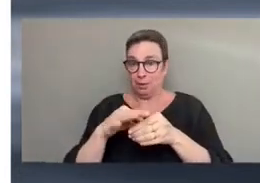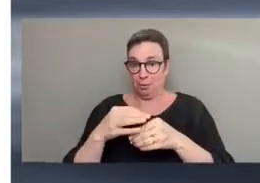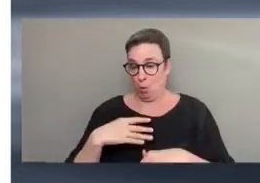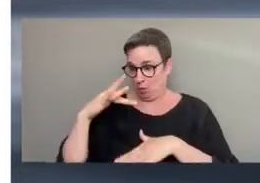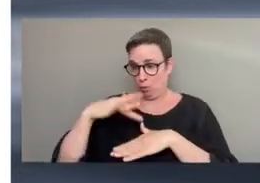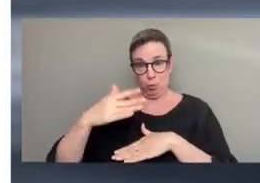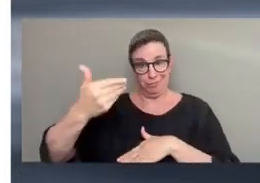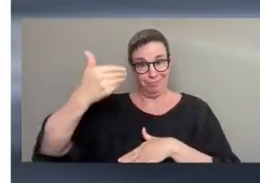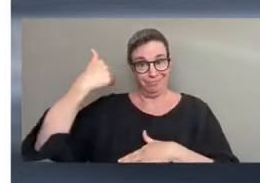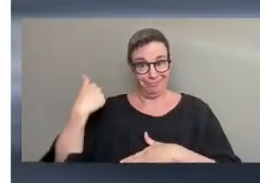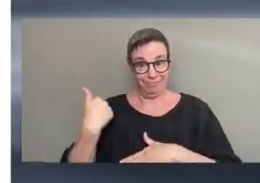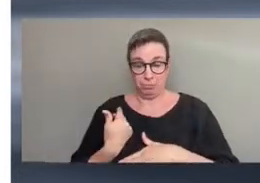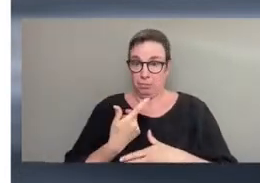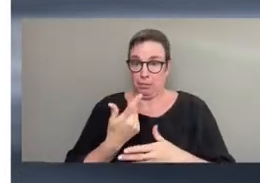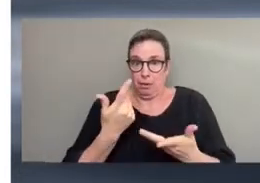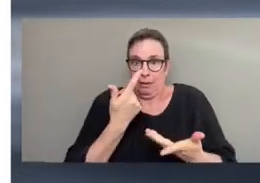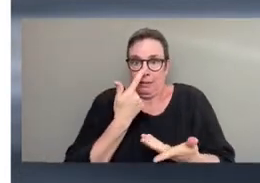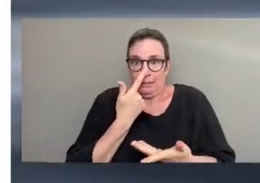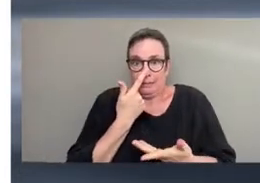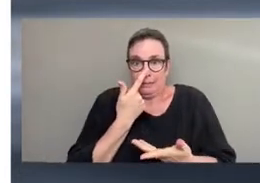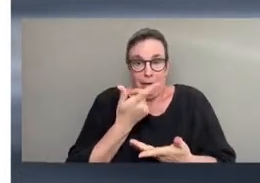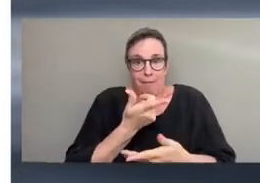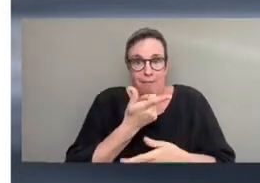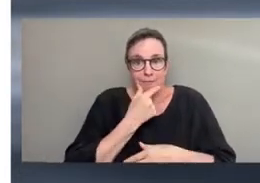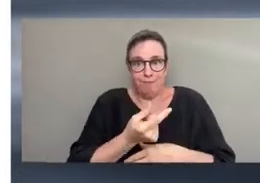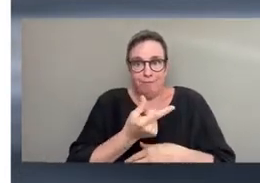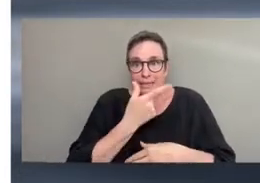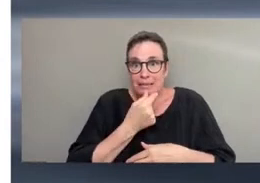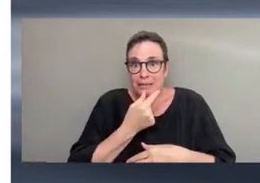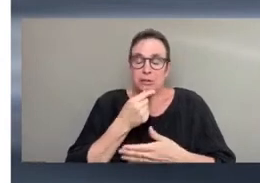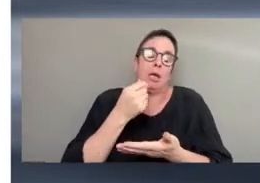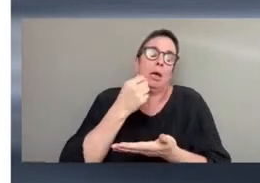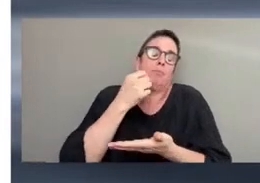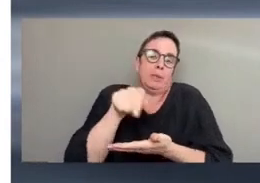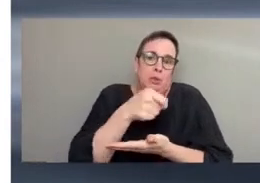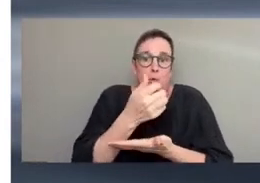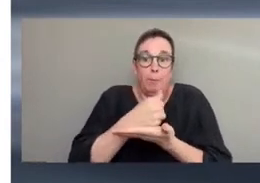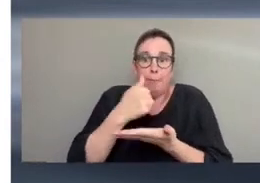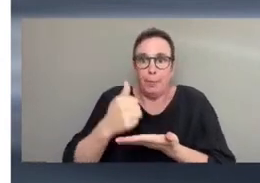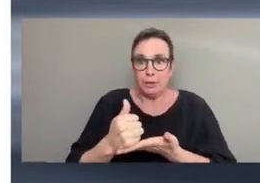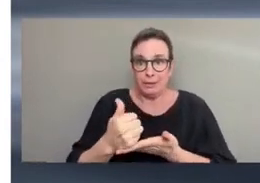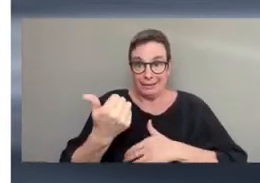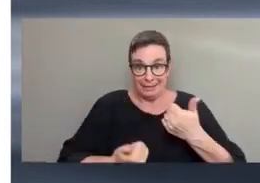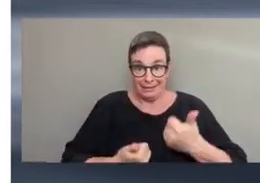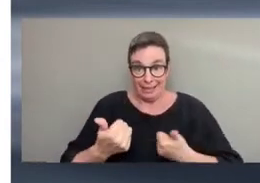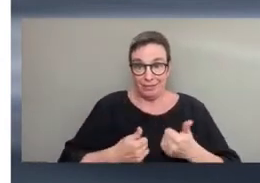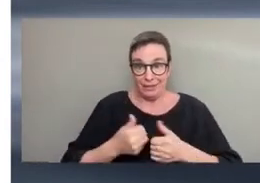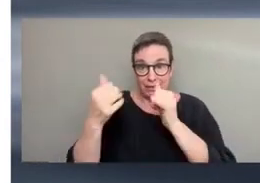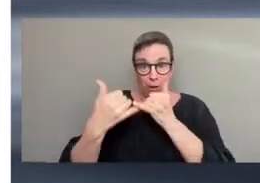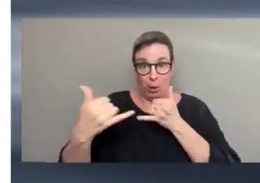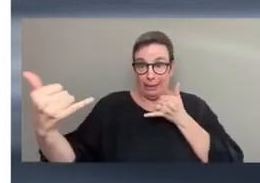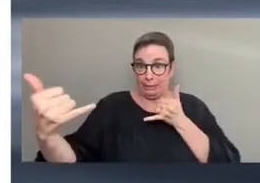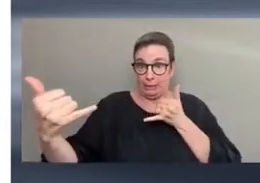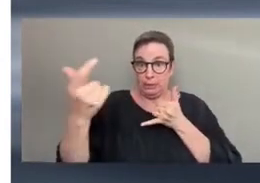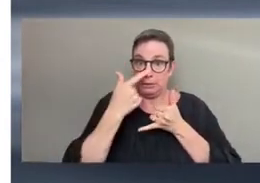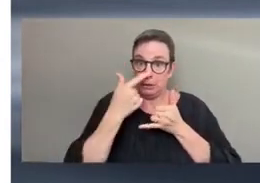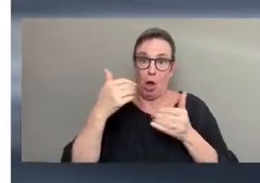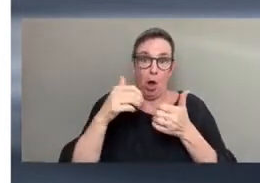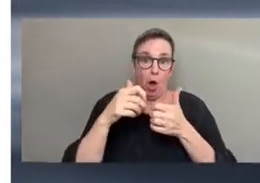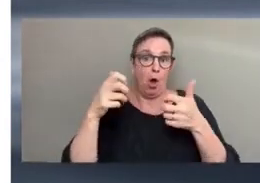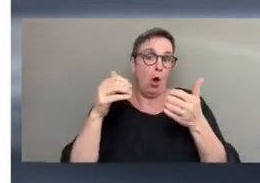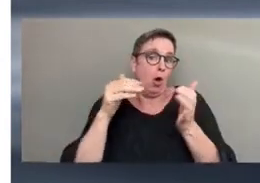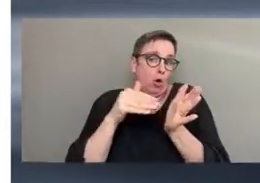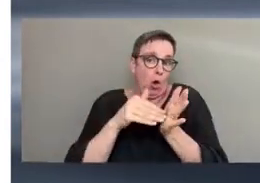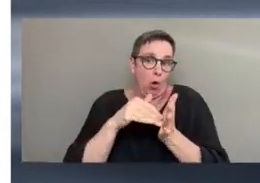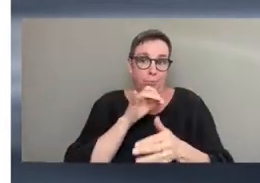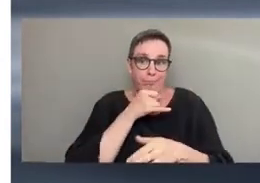tester le site de la Poste. Il a des erreurs de jeunesse encore, mais c'est tout à fait fonctionnel et